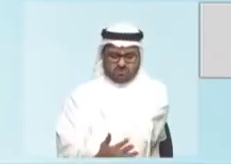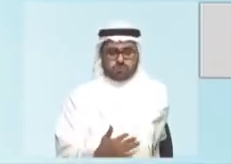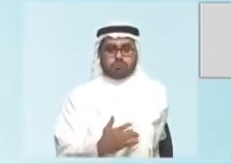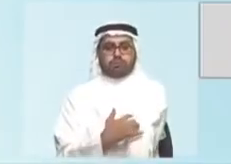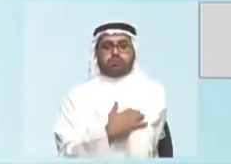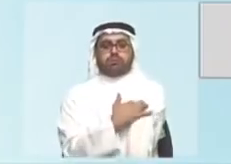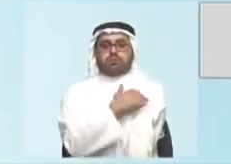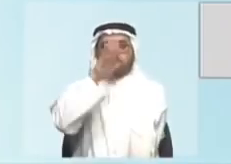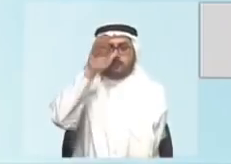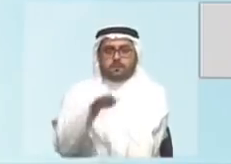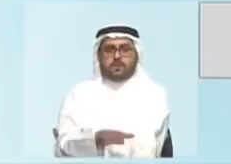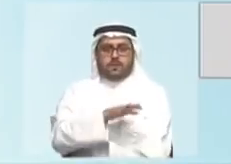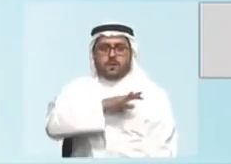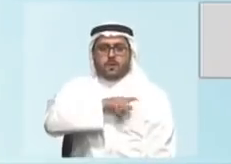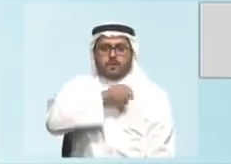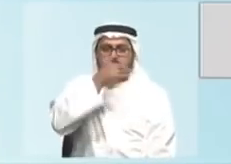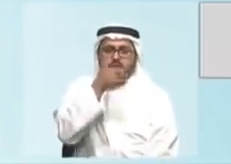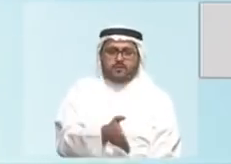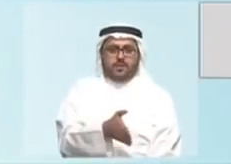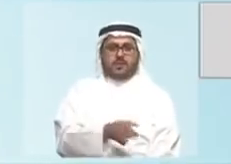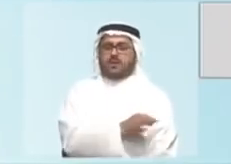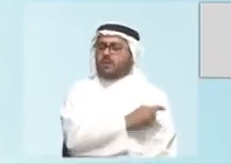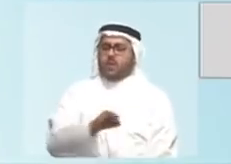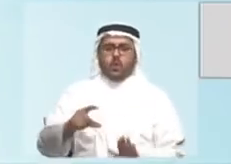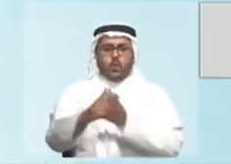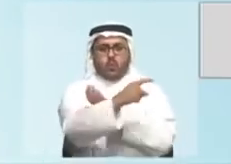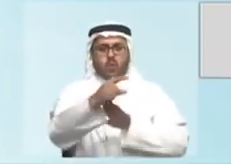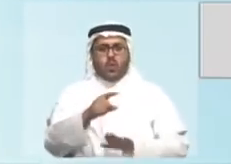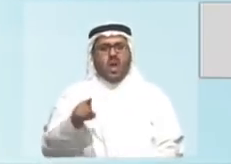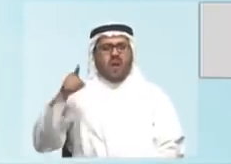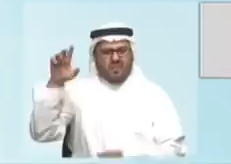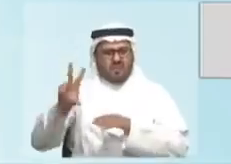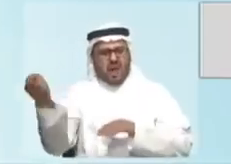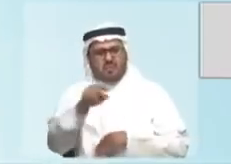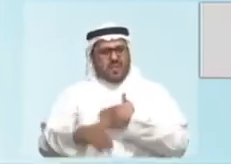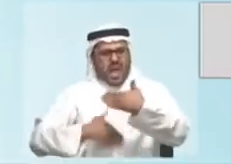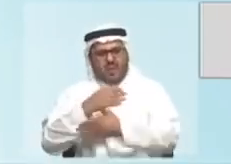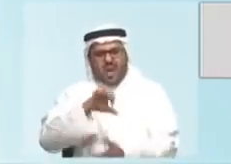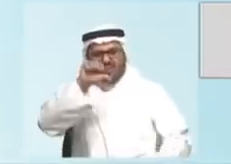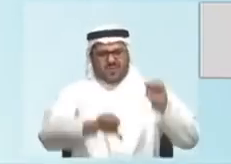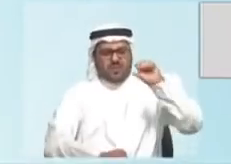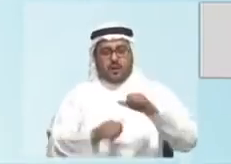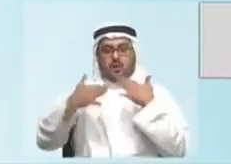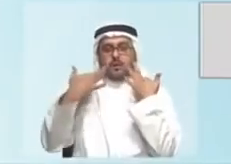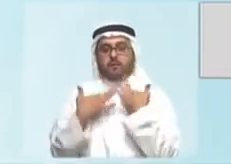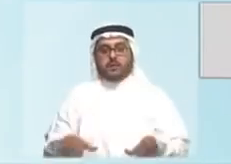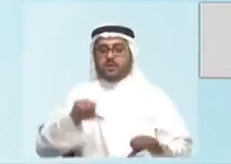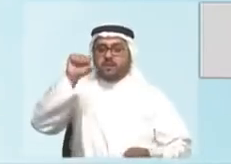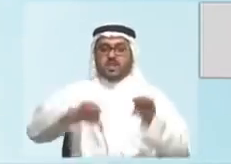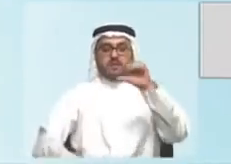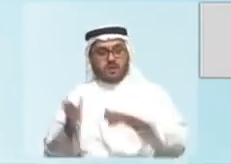ومسلم. كل هذه المحاولات ستبوء بالفشل. أما بالنسبة للدعم